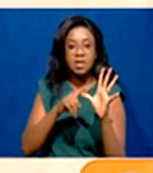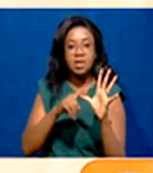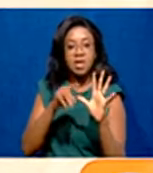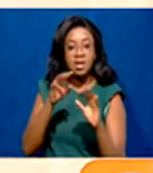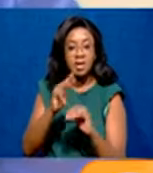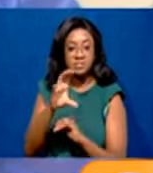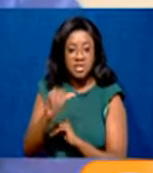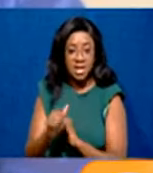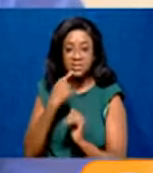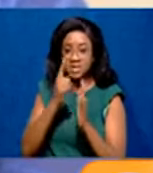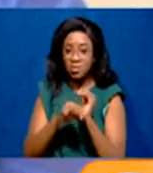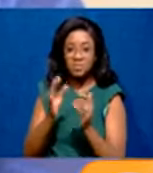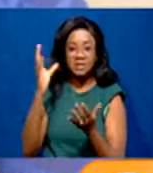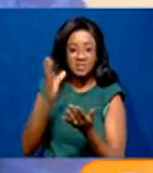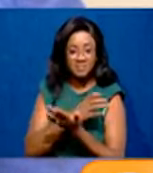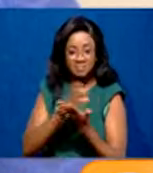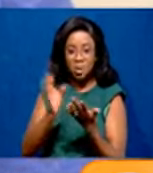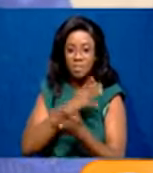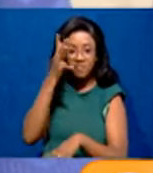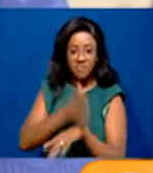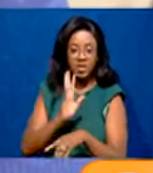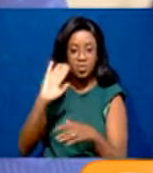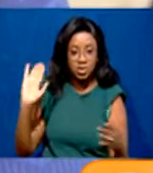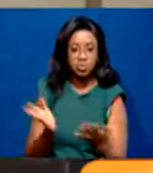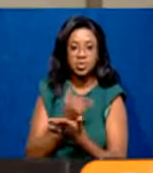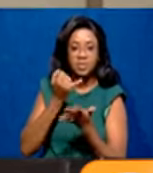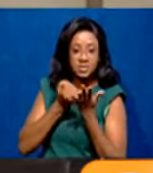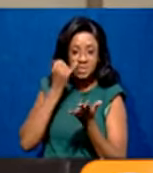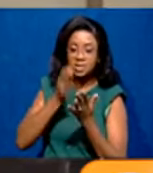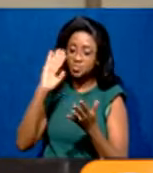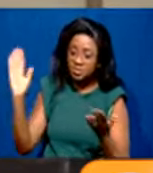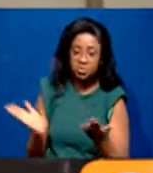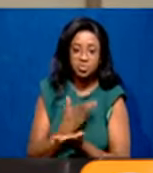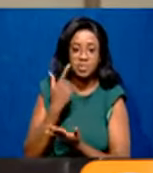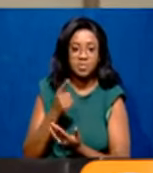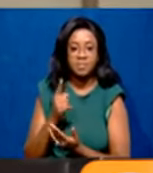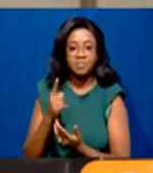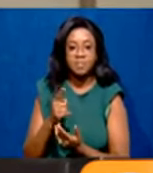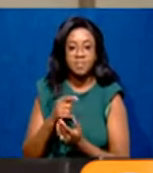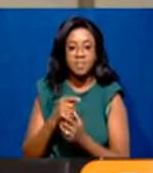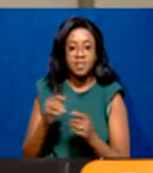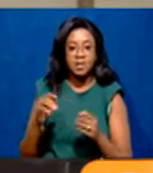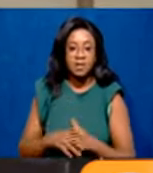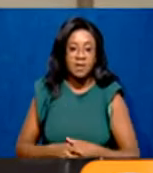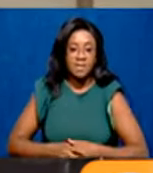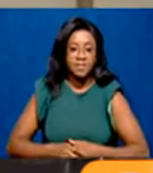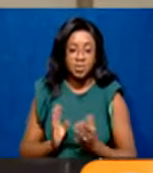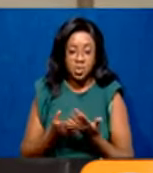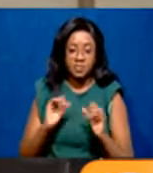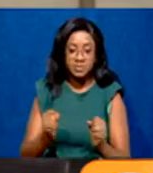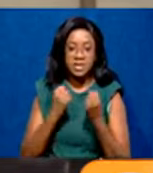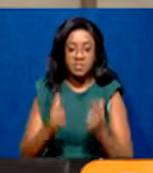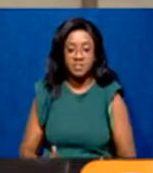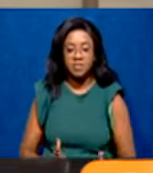MCAs, said the war against illicit brews and drugs in the region will be intensified to wipe them out and save the